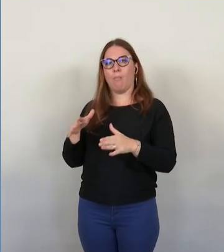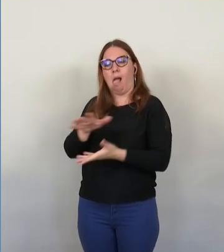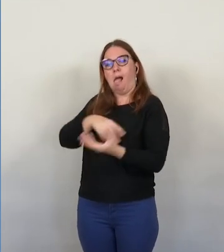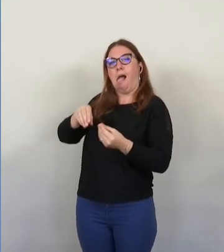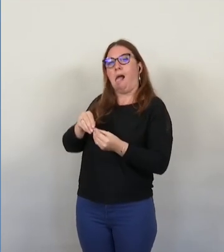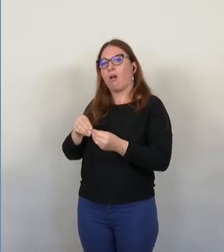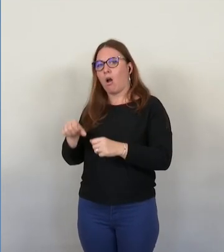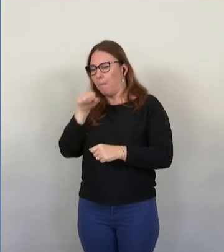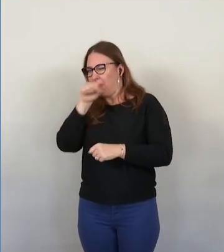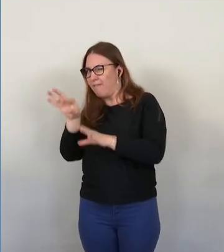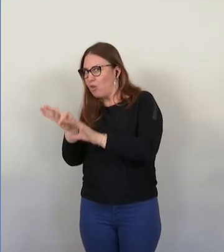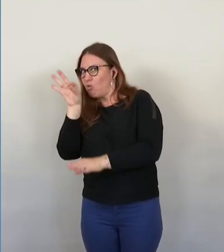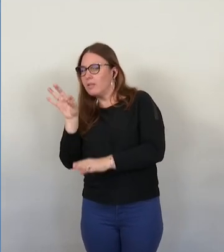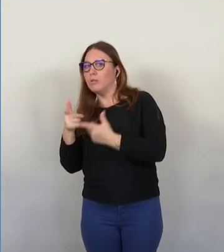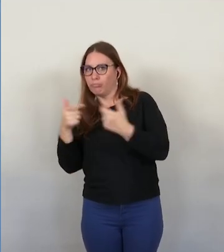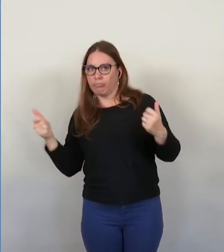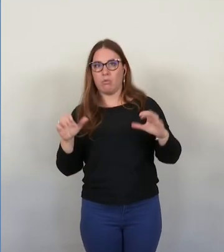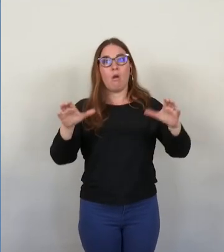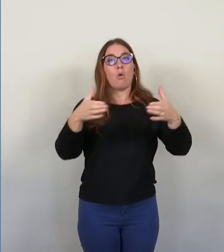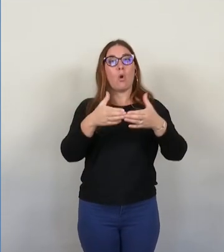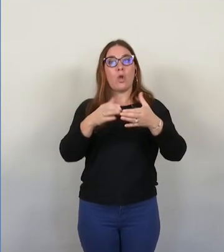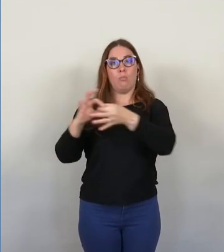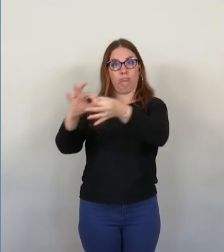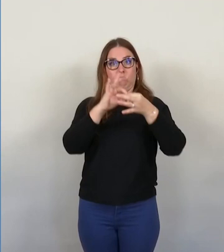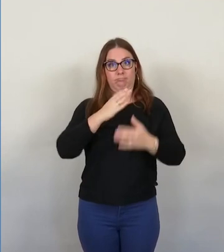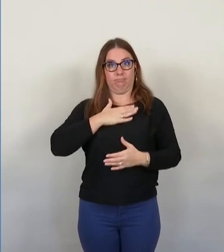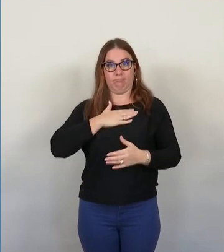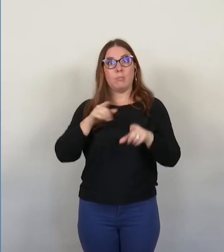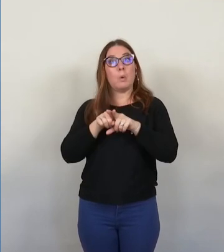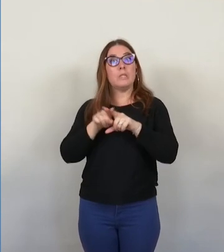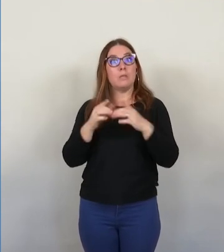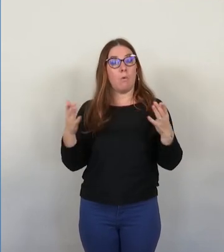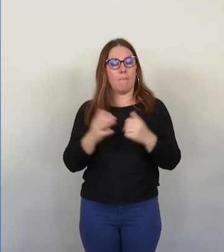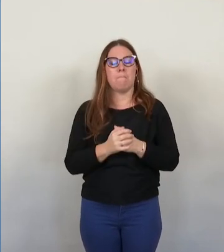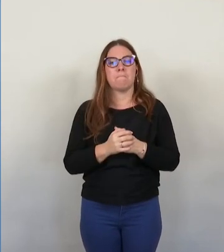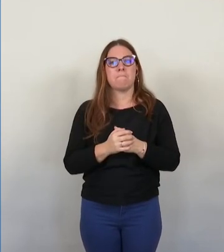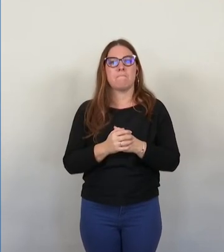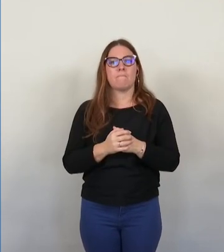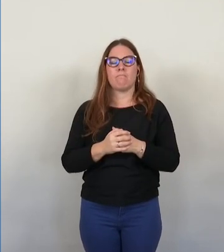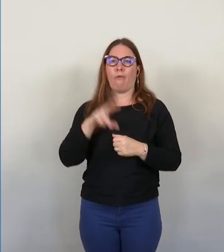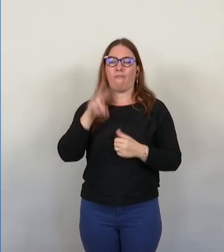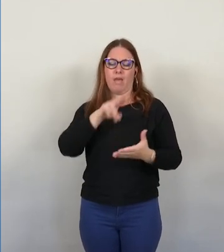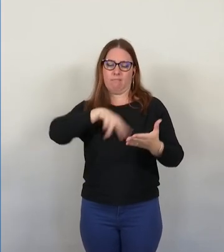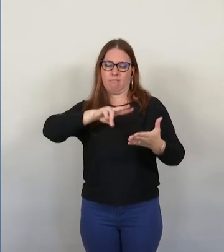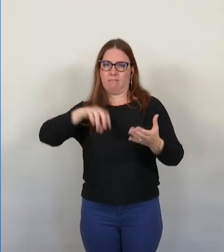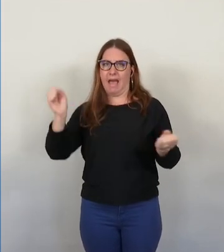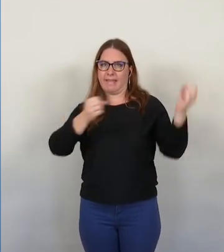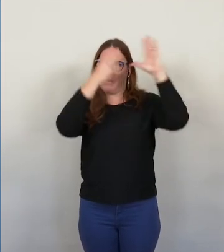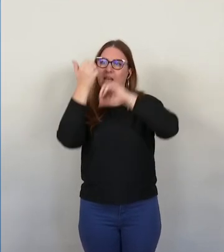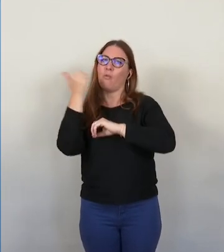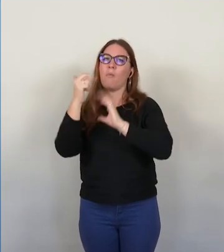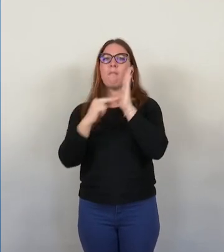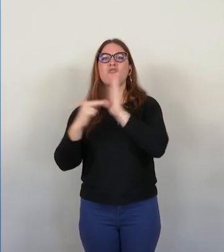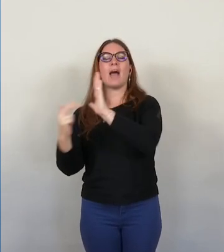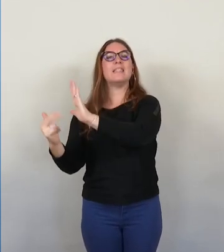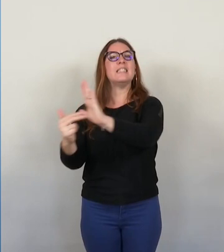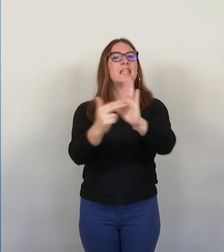l'ensemble des élus de Grenoble en commun ainsi qu'à vous-même en cause une interprétation dirons-nous quelque peu variable des chartes que vous signez selon